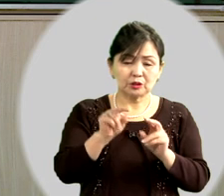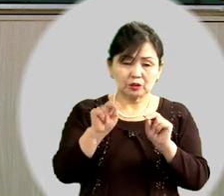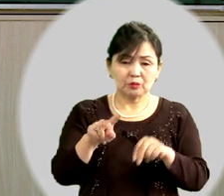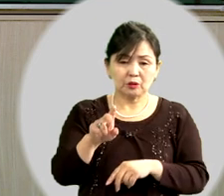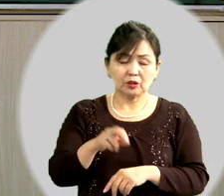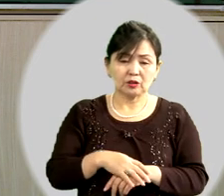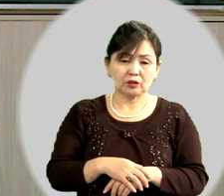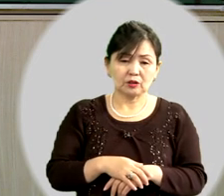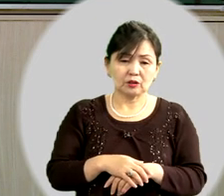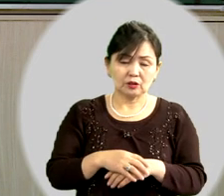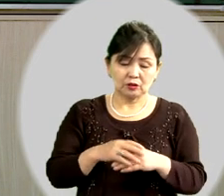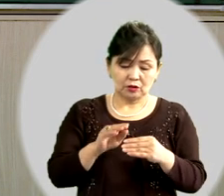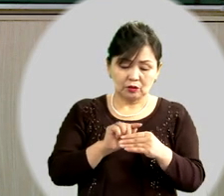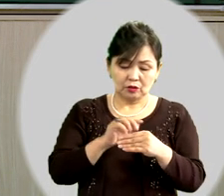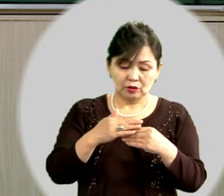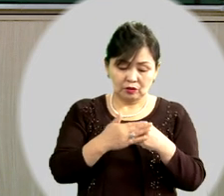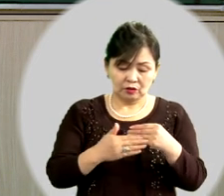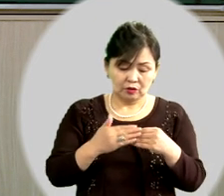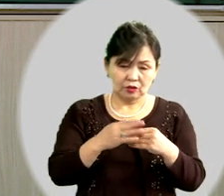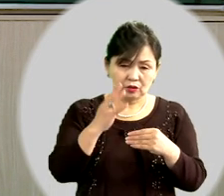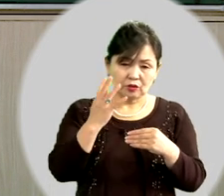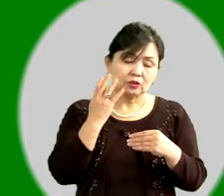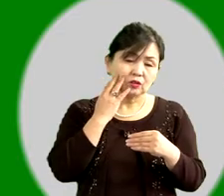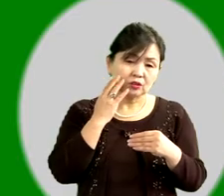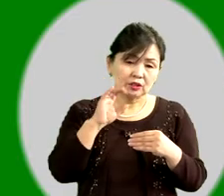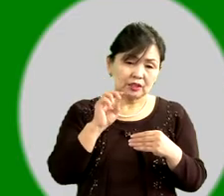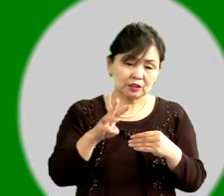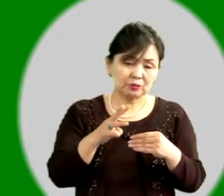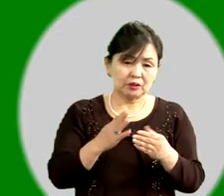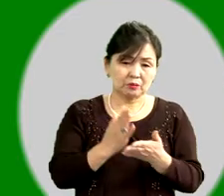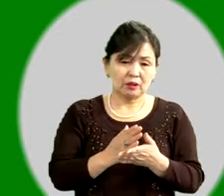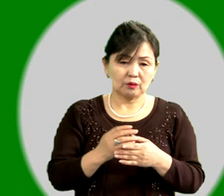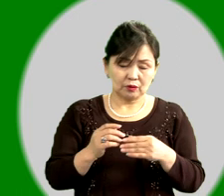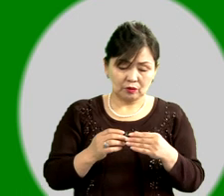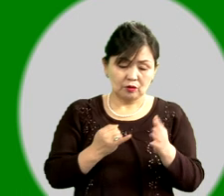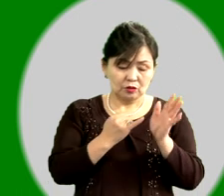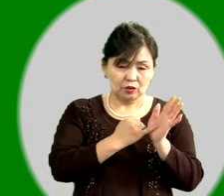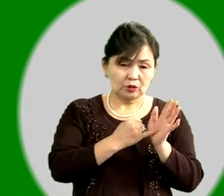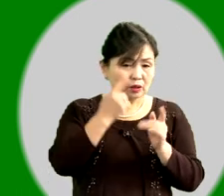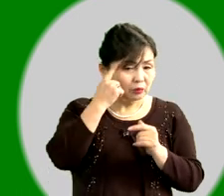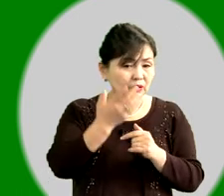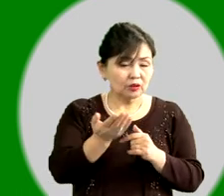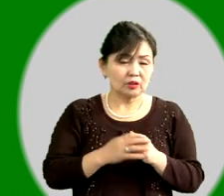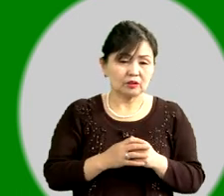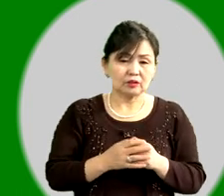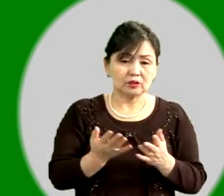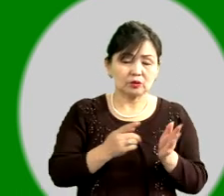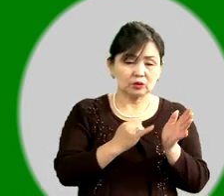сантиметр квадрат талбайтай хичнээн талс байгаа билээ. За, бодлого 2 бичээ.